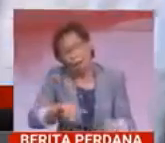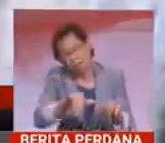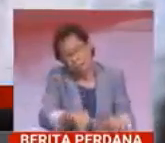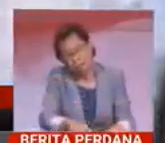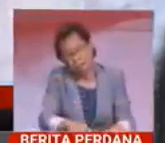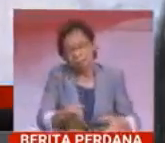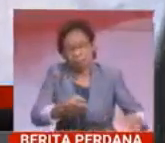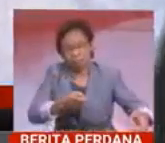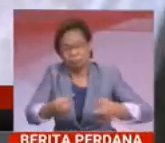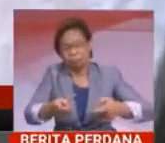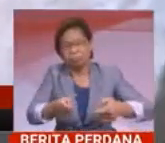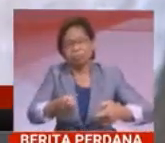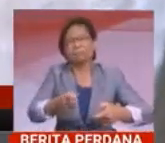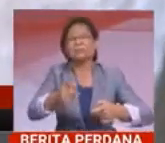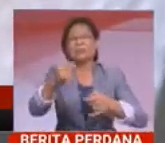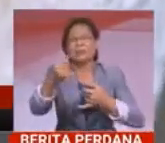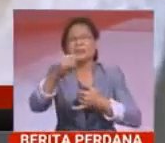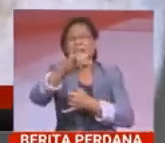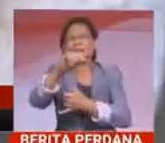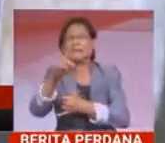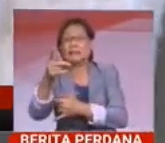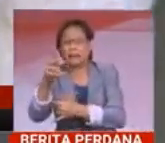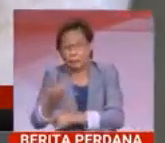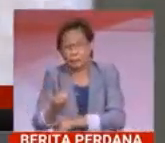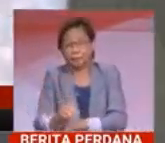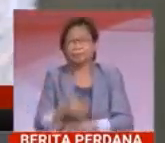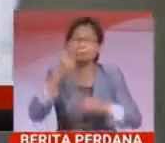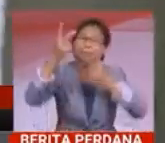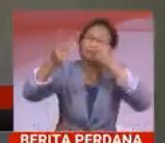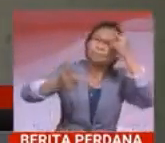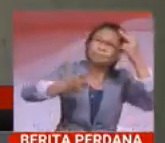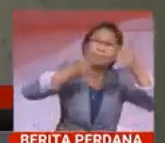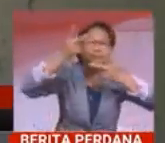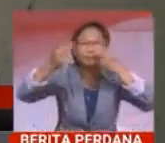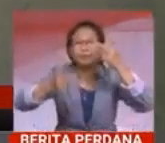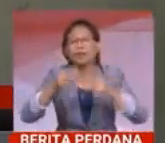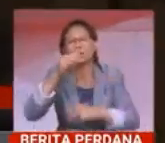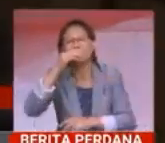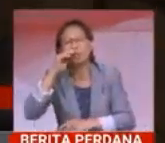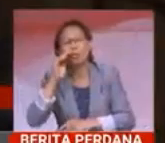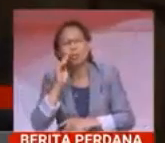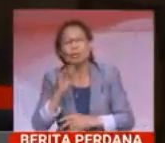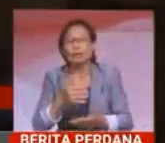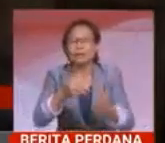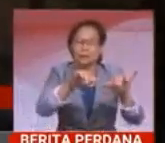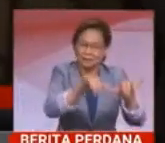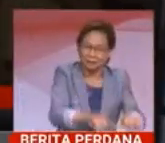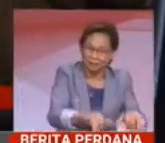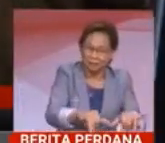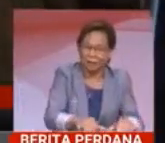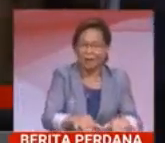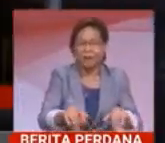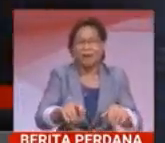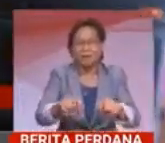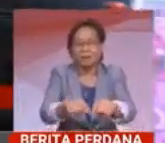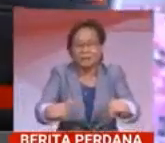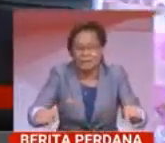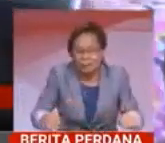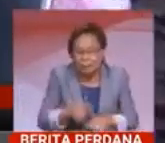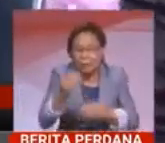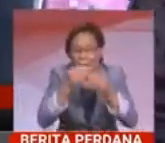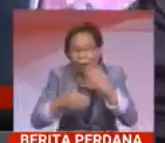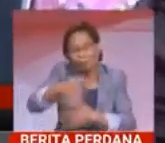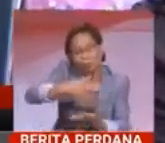dibawah sirion jabatan kebajikan masyarakat pada lawatan itu juga transfenoid ini singgah di medan selera untuk beramah mesra